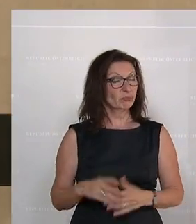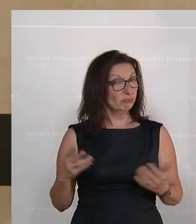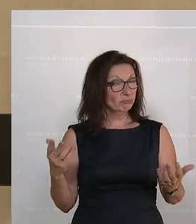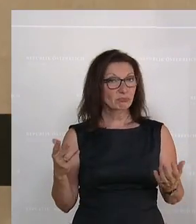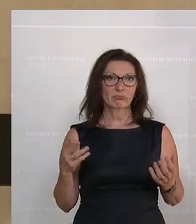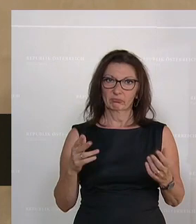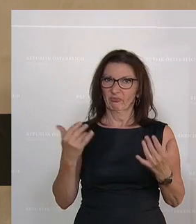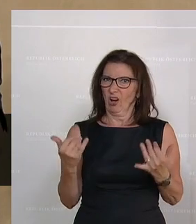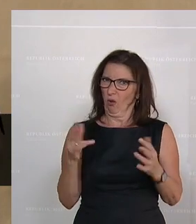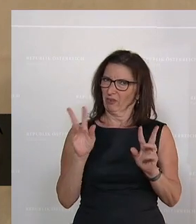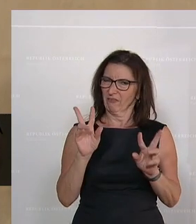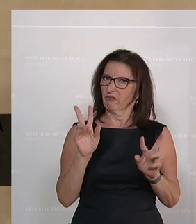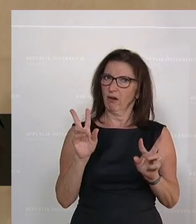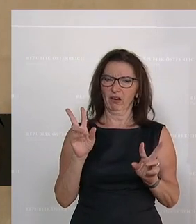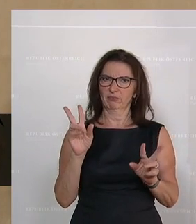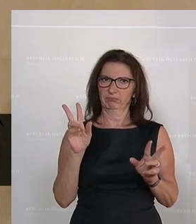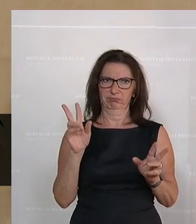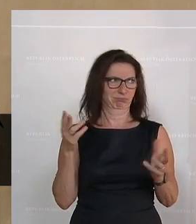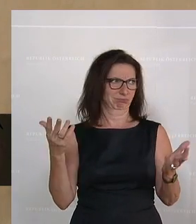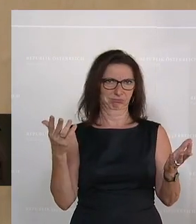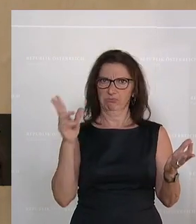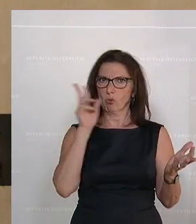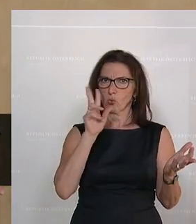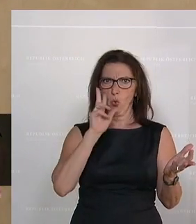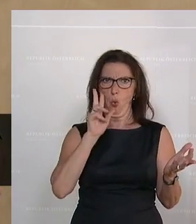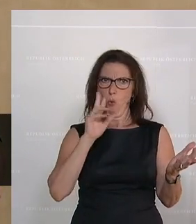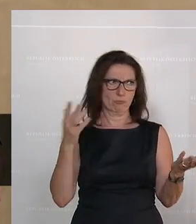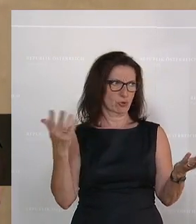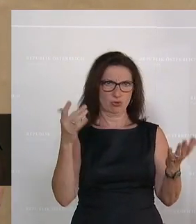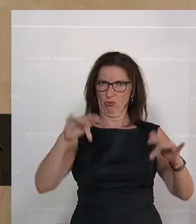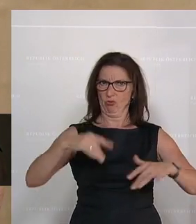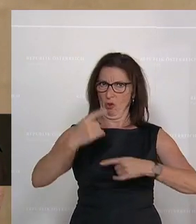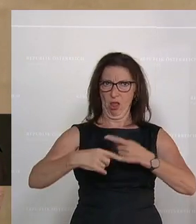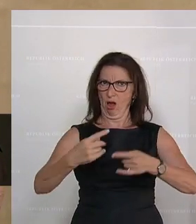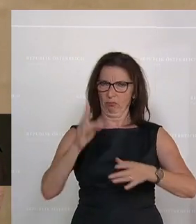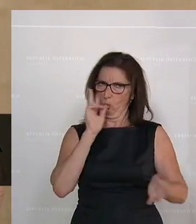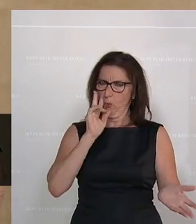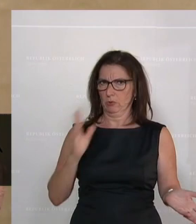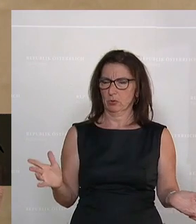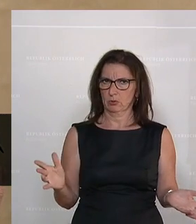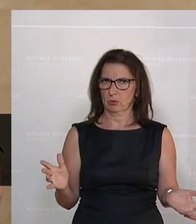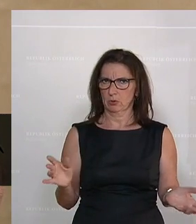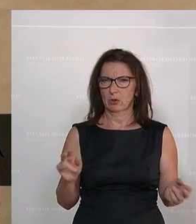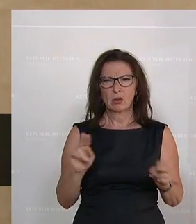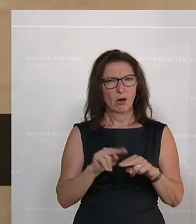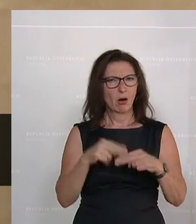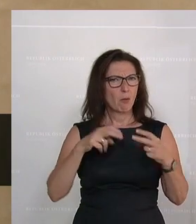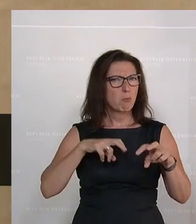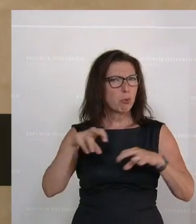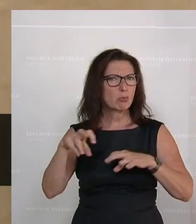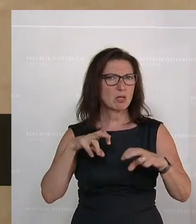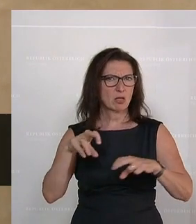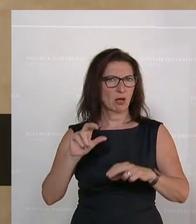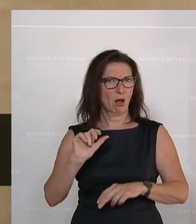diesel eigenartig was hier abgeht meine ist ja geschützten damen und herren die bundesregierung lädt zur sondersitzung